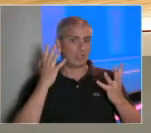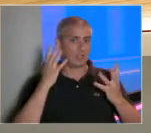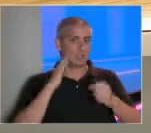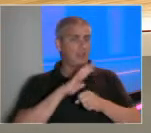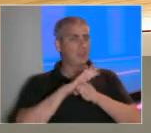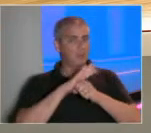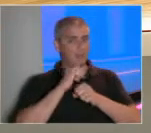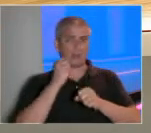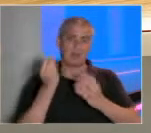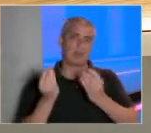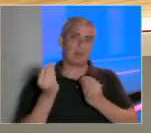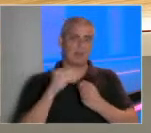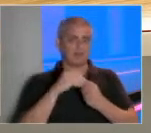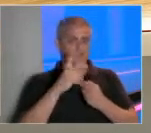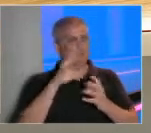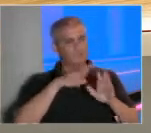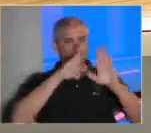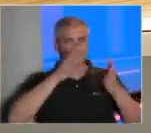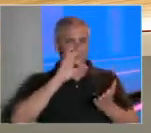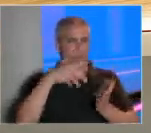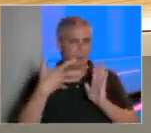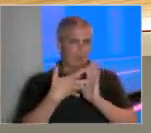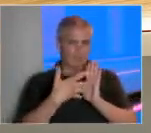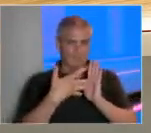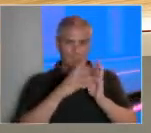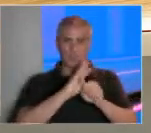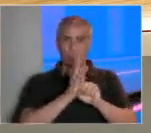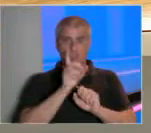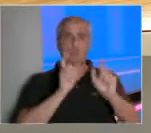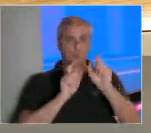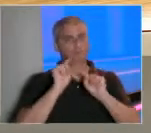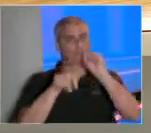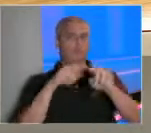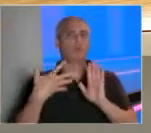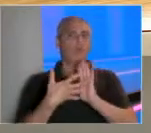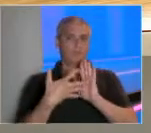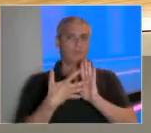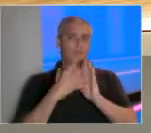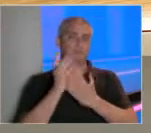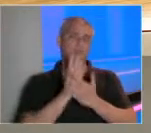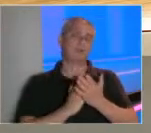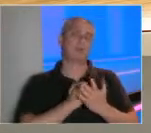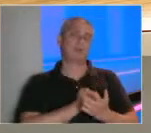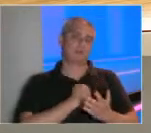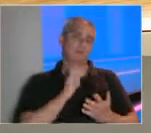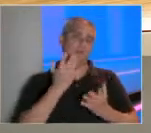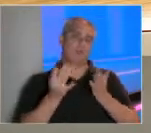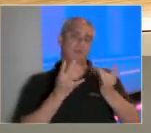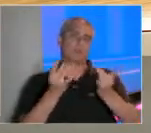להקים עוד פעם תחנה לבדיקת הקורונה, אנשים הלכו להיבדק, ויש כאלה שלצערנו